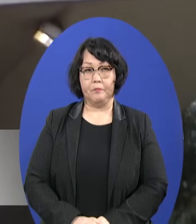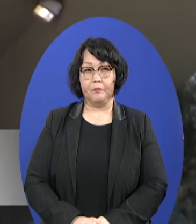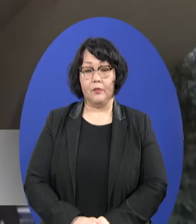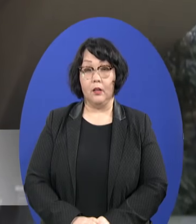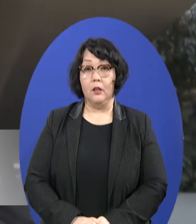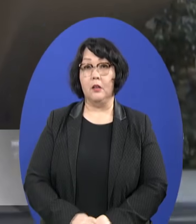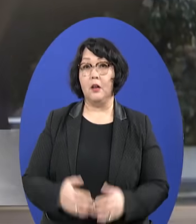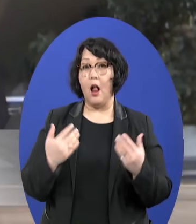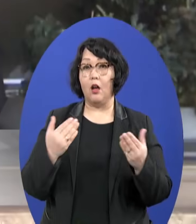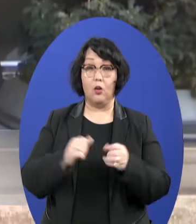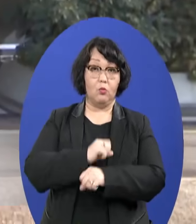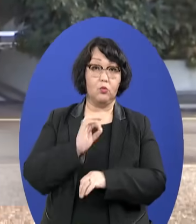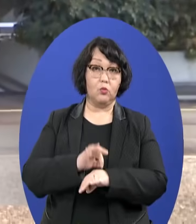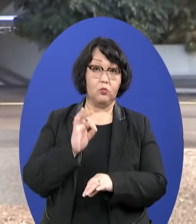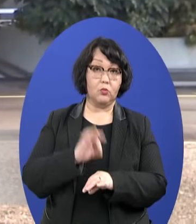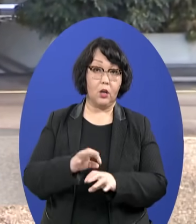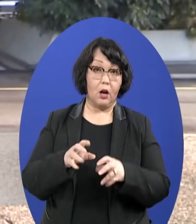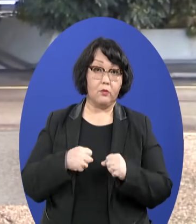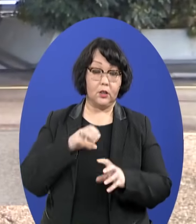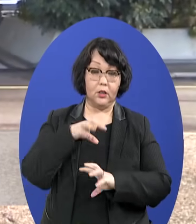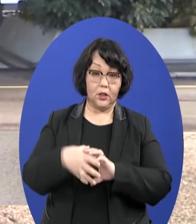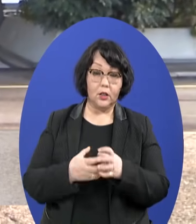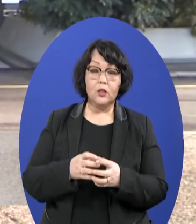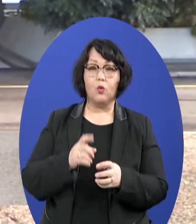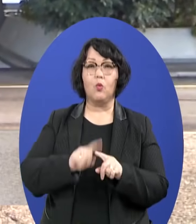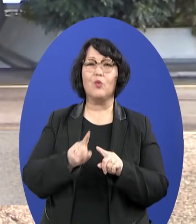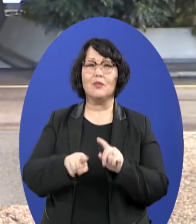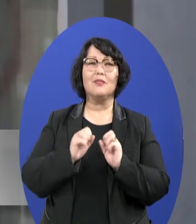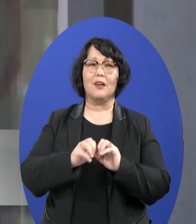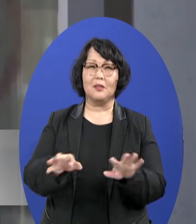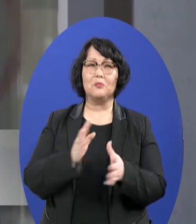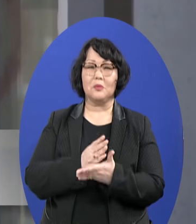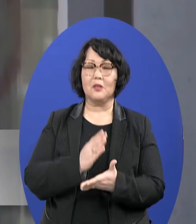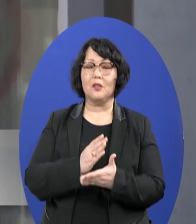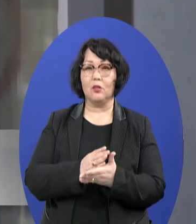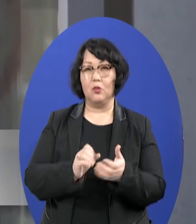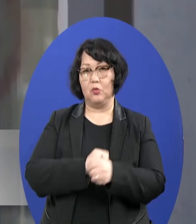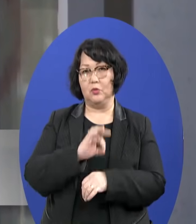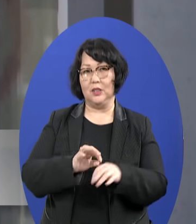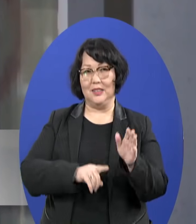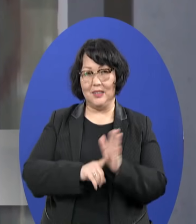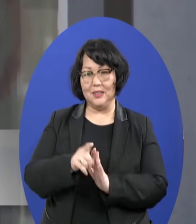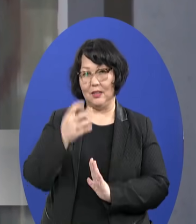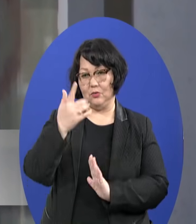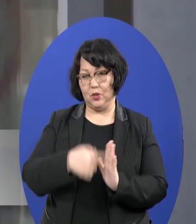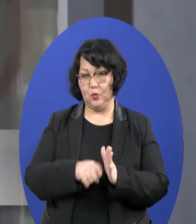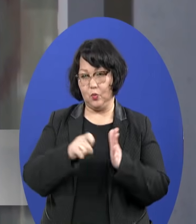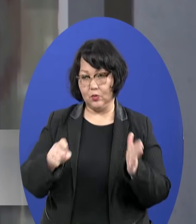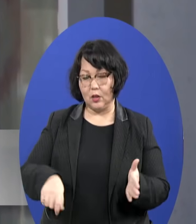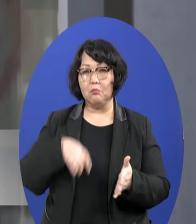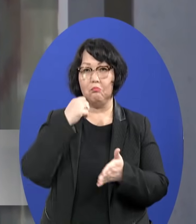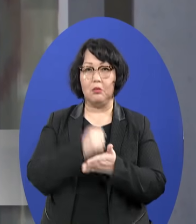За тэрээр COVID-19-ийн цар тахал дэлхийг эрчтэйгээр тархаж байгааг санаусны дээр цар тахлын эхний 5 сарынхтаа ижил тооны батлагдсан